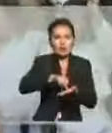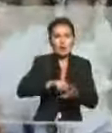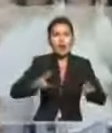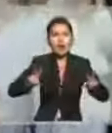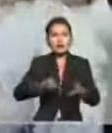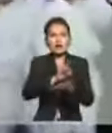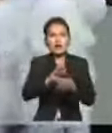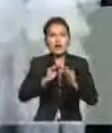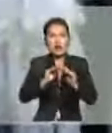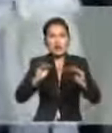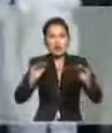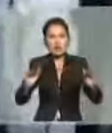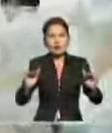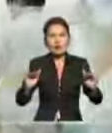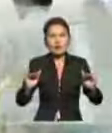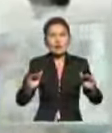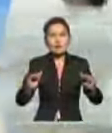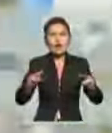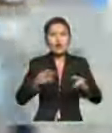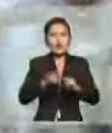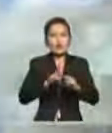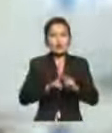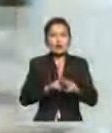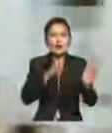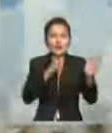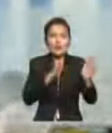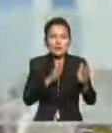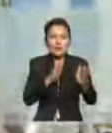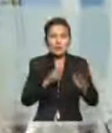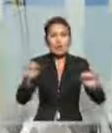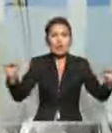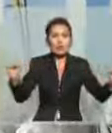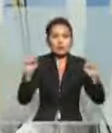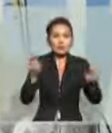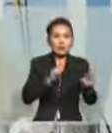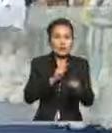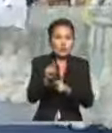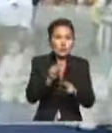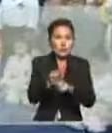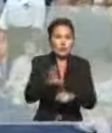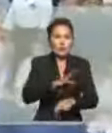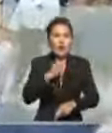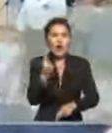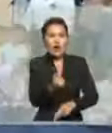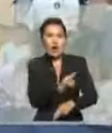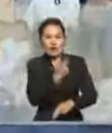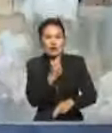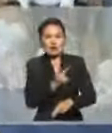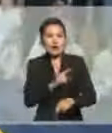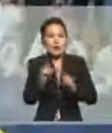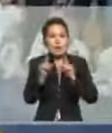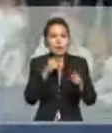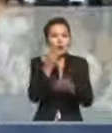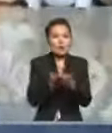Елордадағы оқушылар сарайында 70-ден астам жеткіншекке шығыс жекпе-жегінің қыр-сырының сабақ берген актер шеберлік семинарын